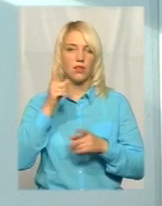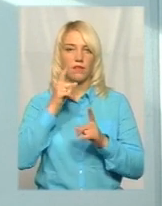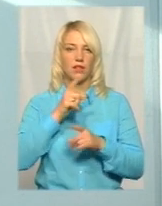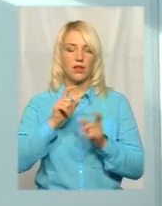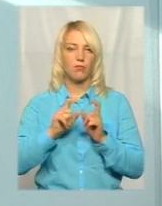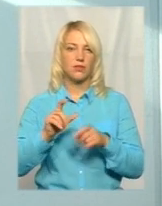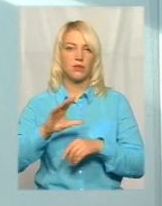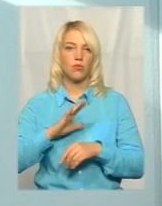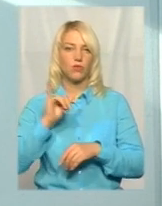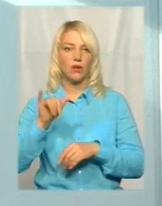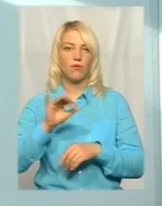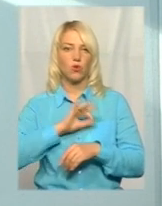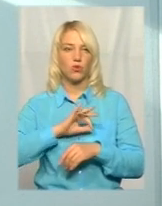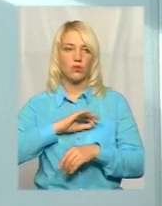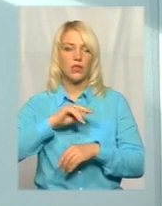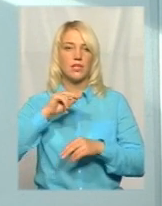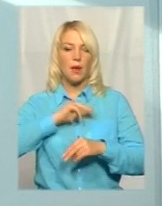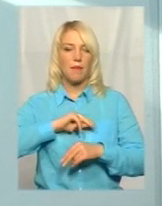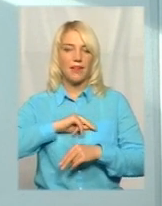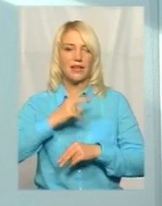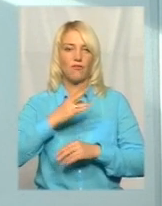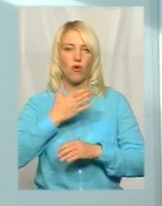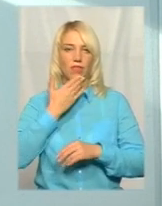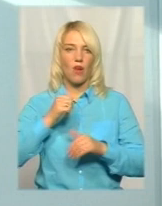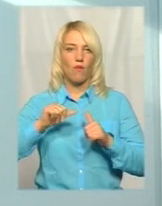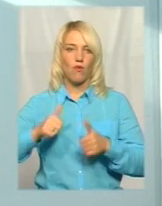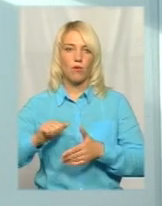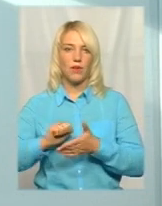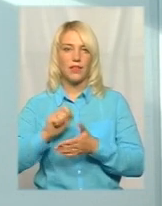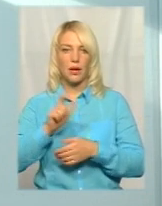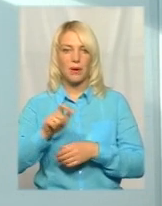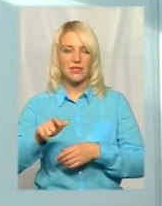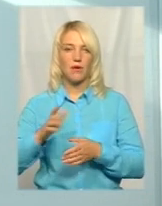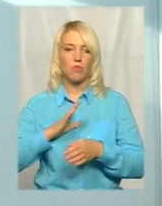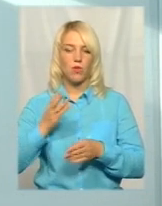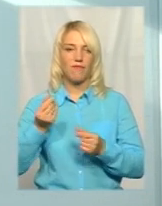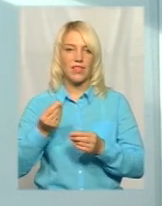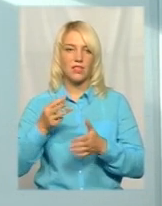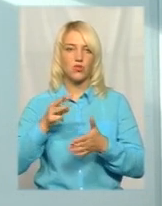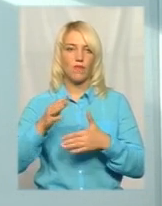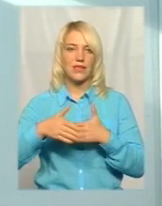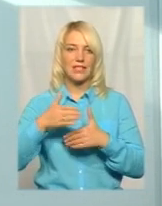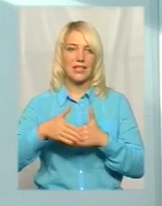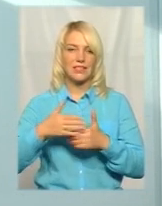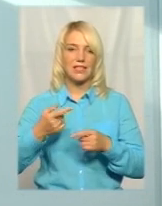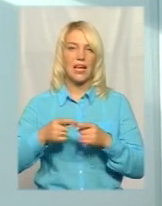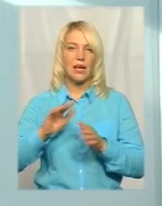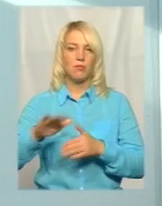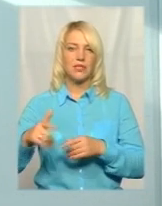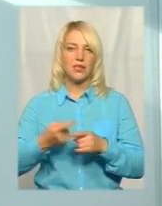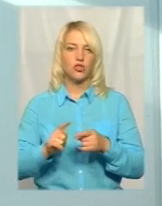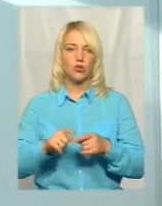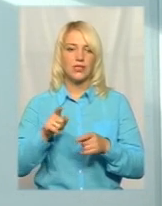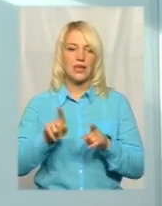магазин був, там використовувалась праця двох неоформлених працівників. Дійсно була фінансова санкція, і після цього